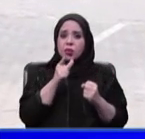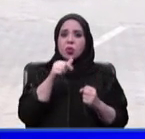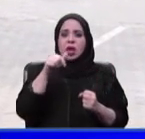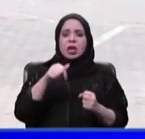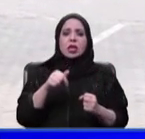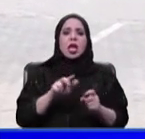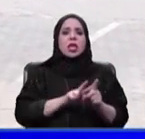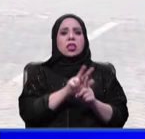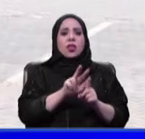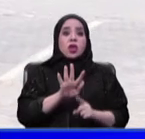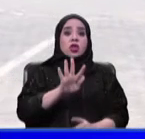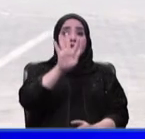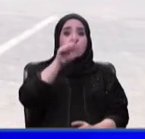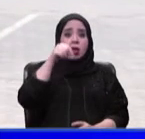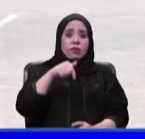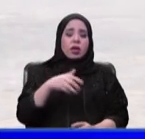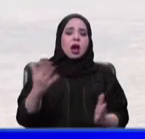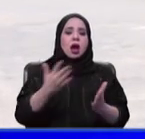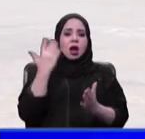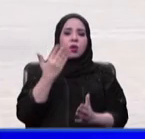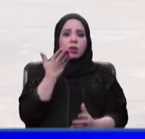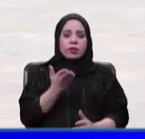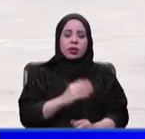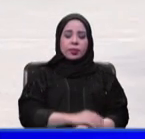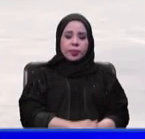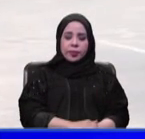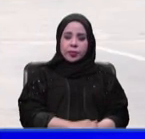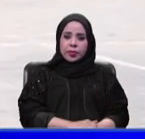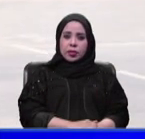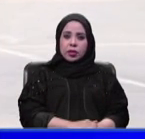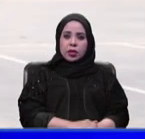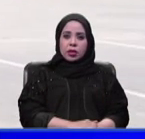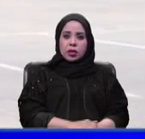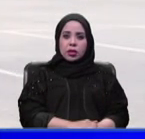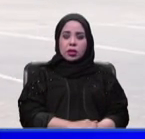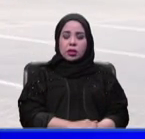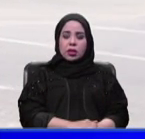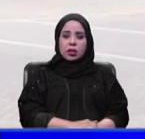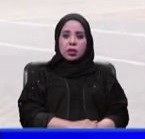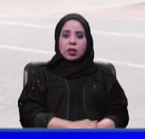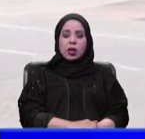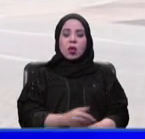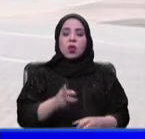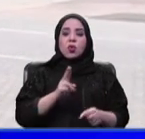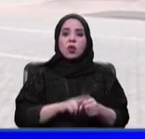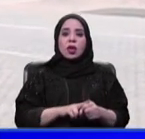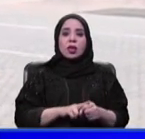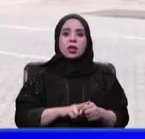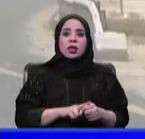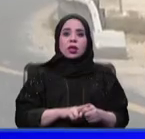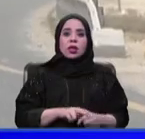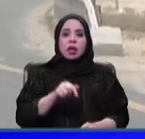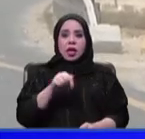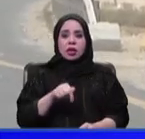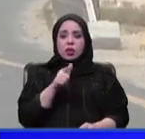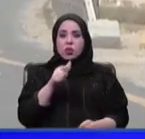والوسطى لشبه الجزيرة العربية، حيث تأثرت بغبار كثيف قطع معظم المناطق. من المتوقع أن